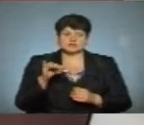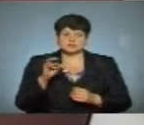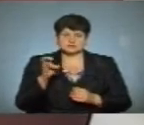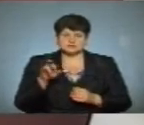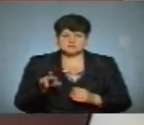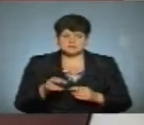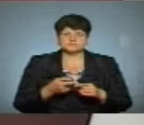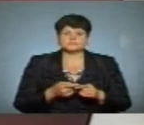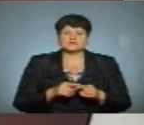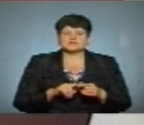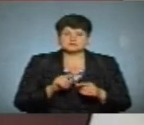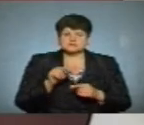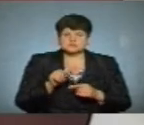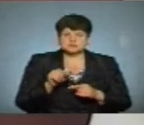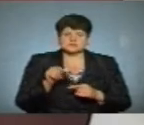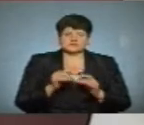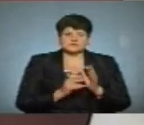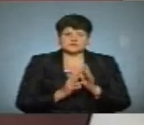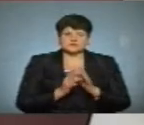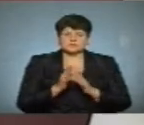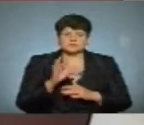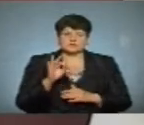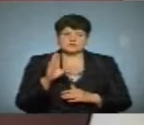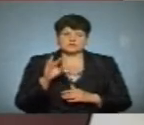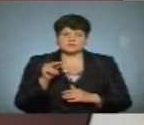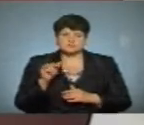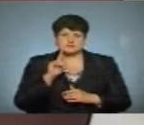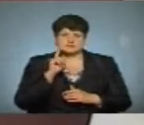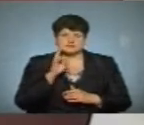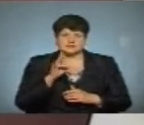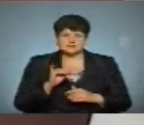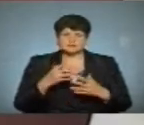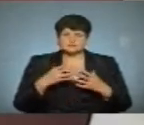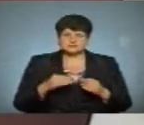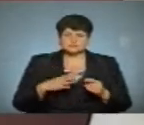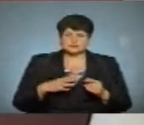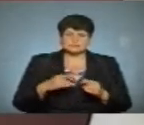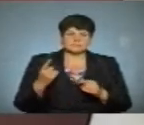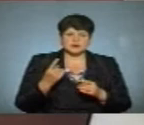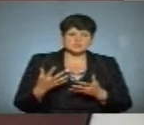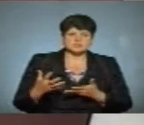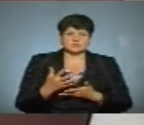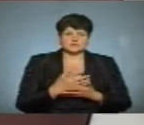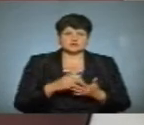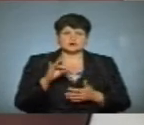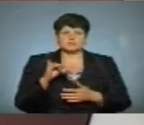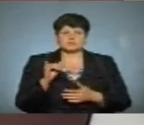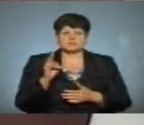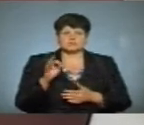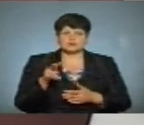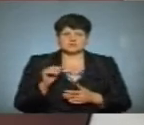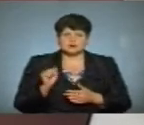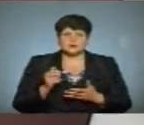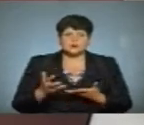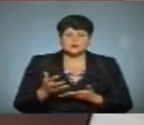фонду Андрій Назаренко. Там вирощують овочі та зелень. Вже дочекалися першого урожаю руколи. Урожай із